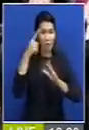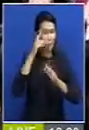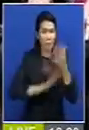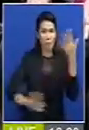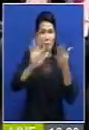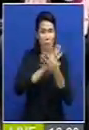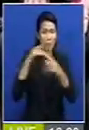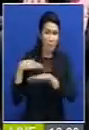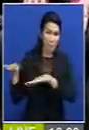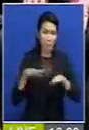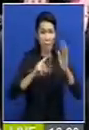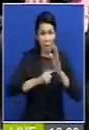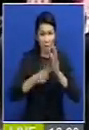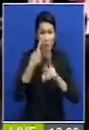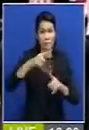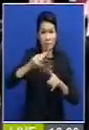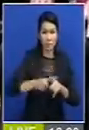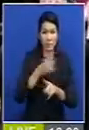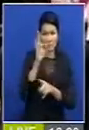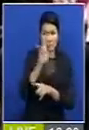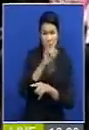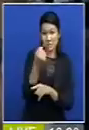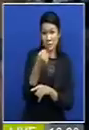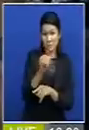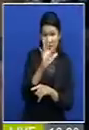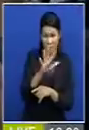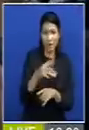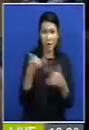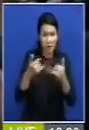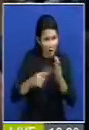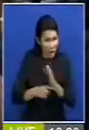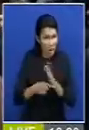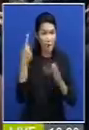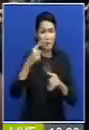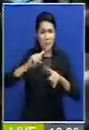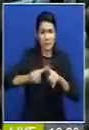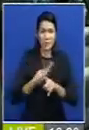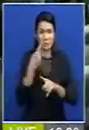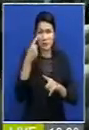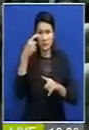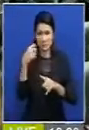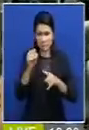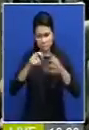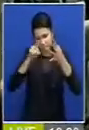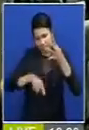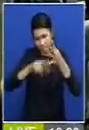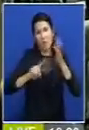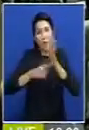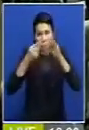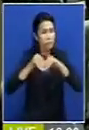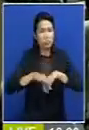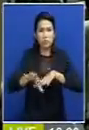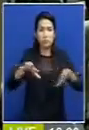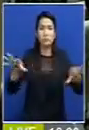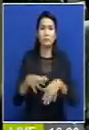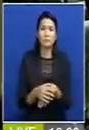น15กรกฎาคมนี้และเริ่มระบบพร้อมเพย์นี้ตั้งแต่ปลายเดือนตุลาคมเป็นต้นไปค่ะ ครับผมก็จะส